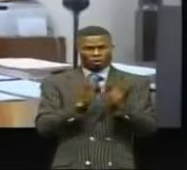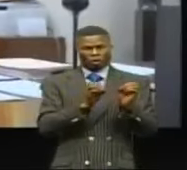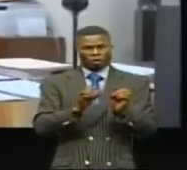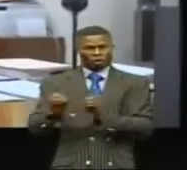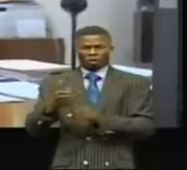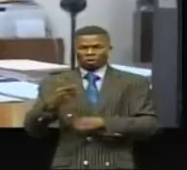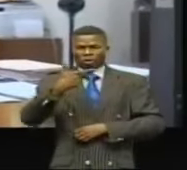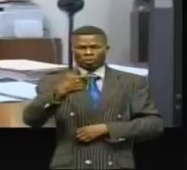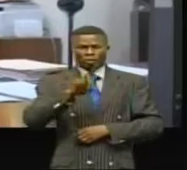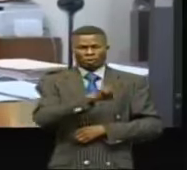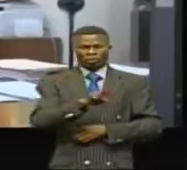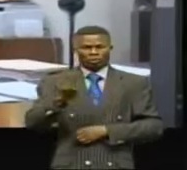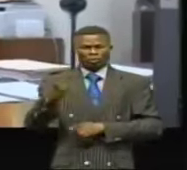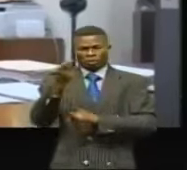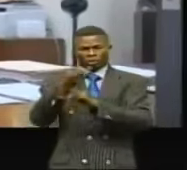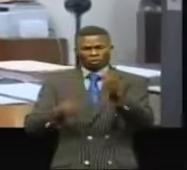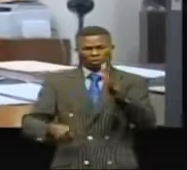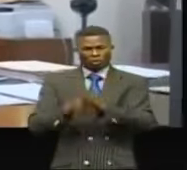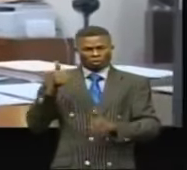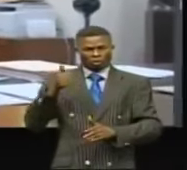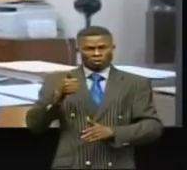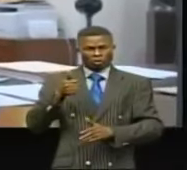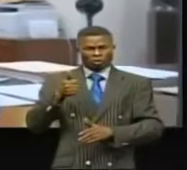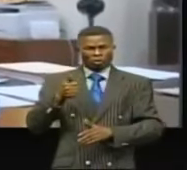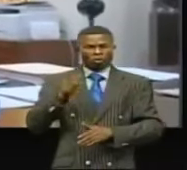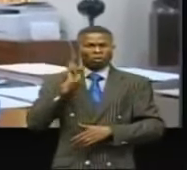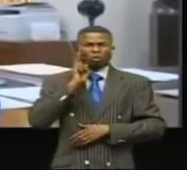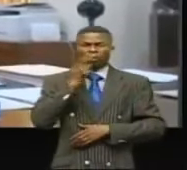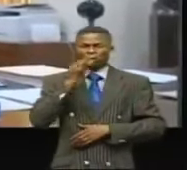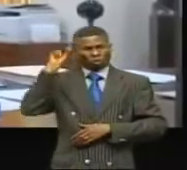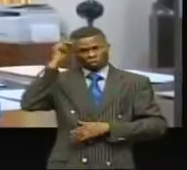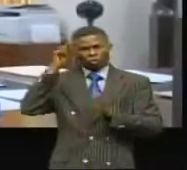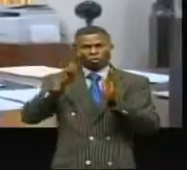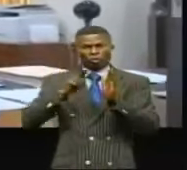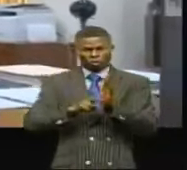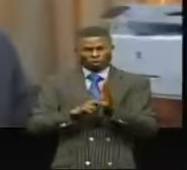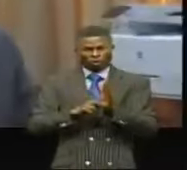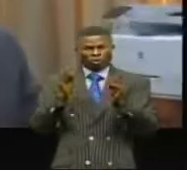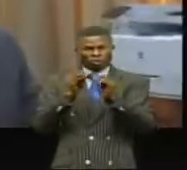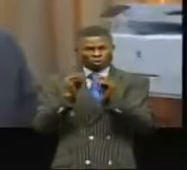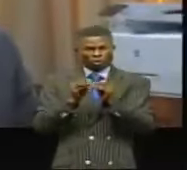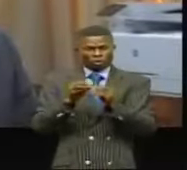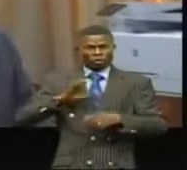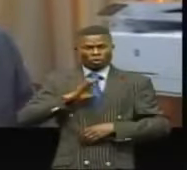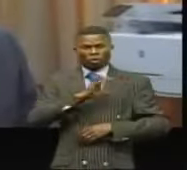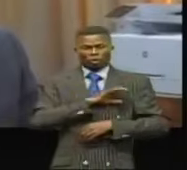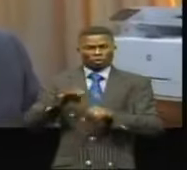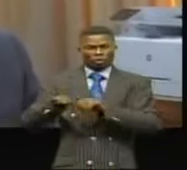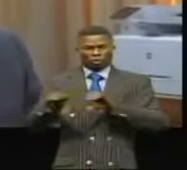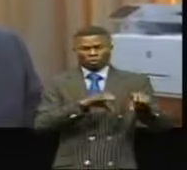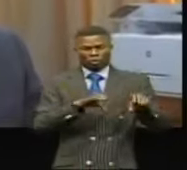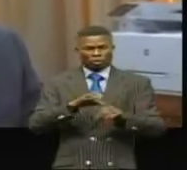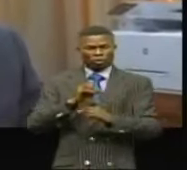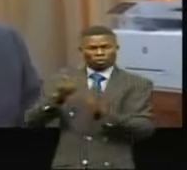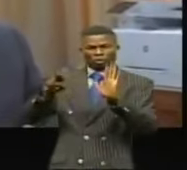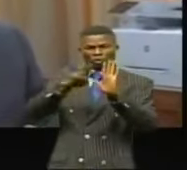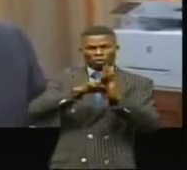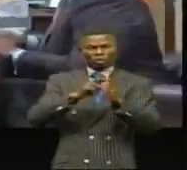mardi 22 novembre 2020 à l'hôtel du gouvernement, réunion du comité multisectoriel de la riposte contre